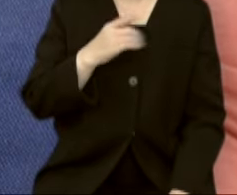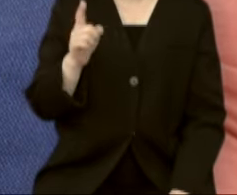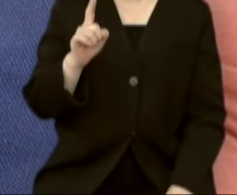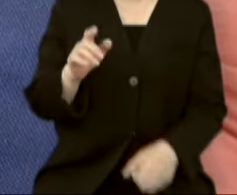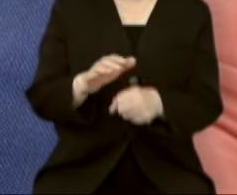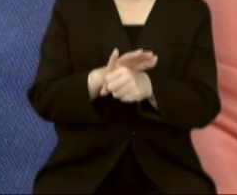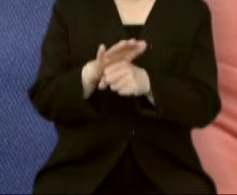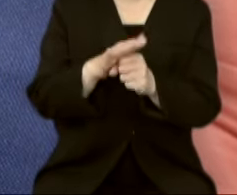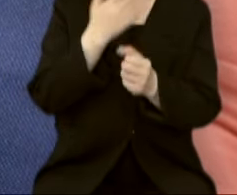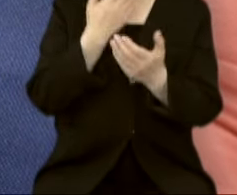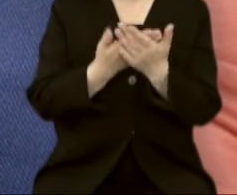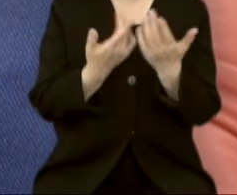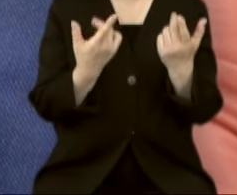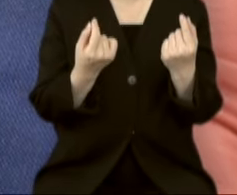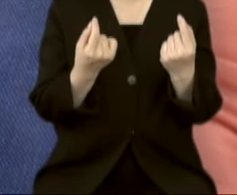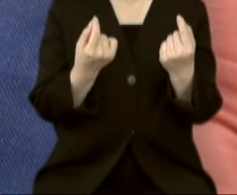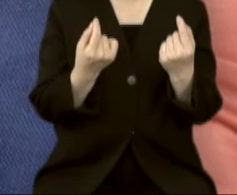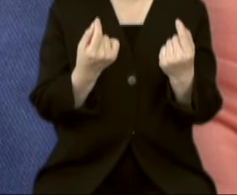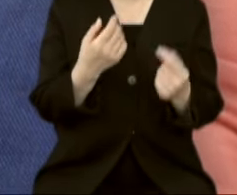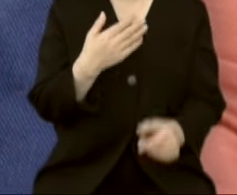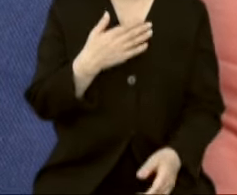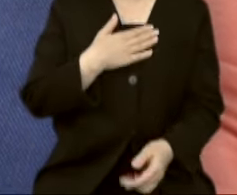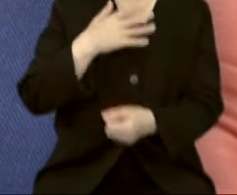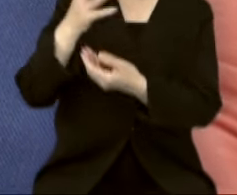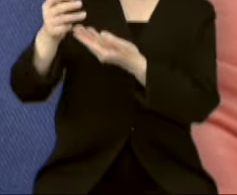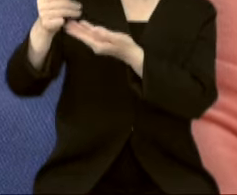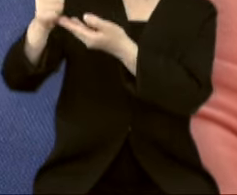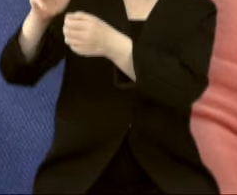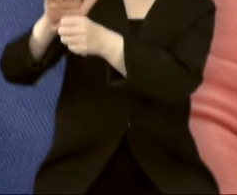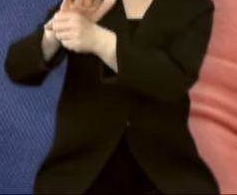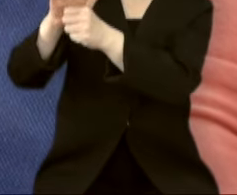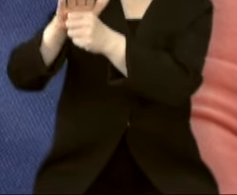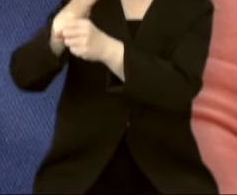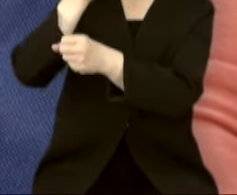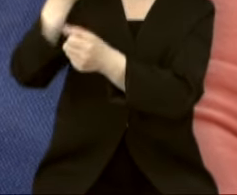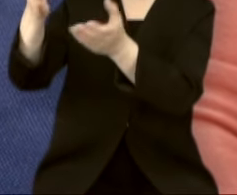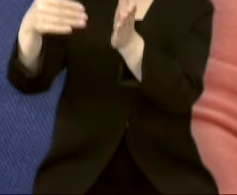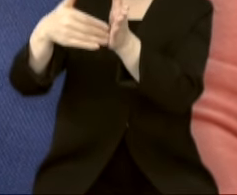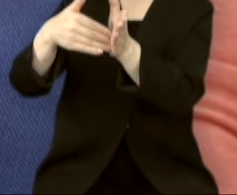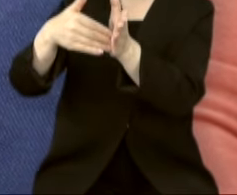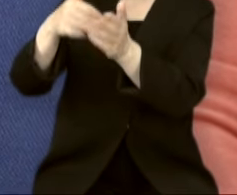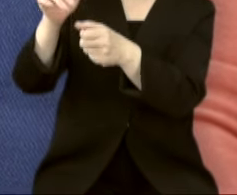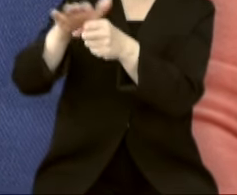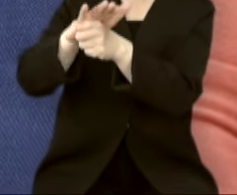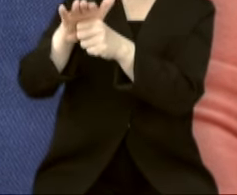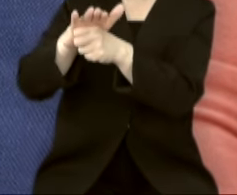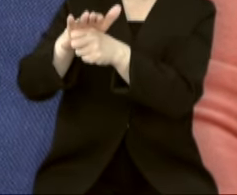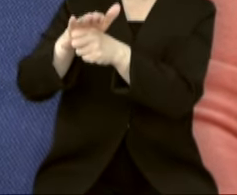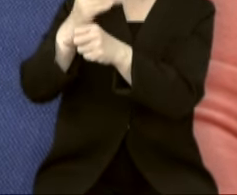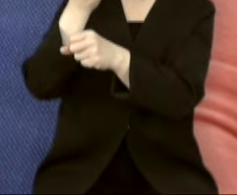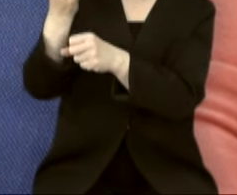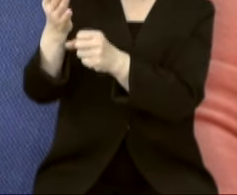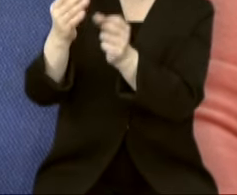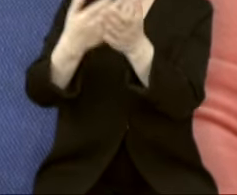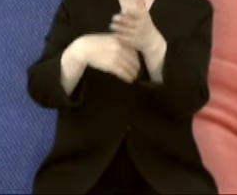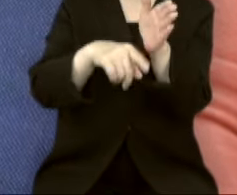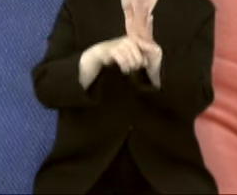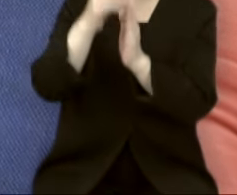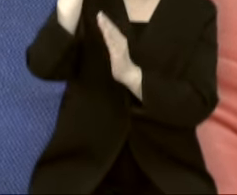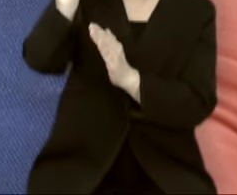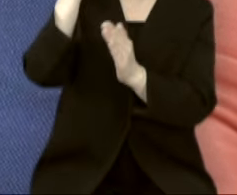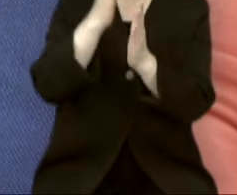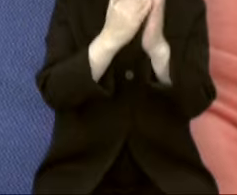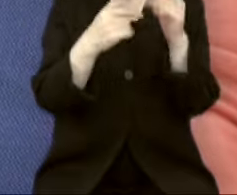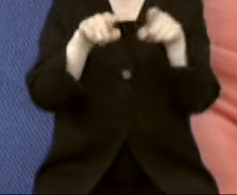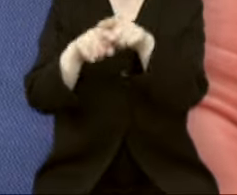사랑 아주 중요해요. 저도 하나님 그 사랑을 보여주셨어요. 네. 그리고 그 사랑을 보여주기를 위해 제가 한국을